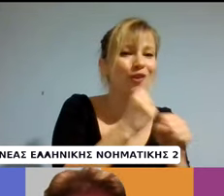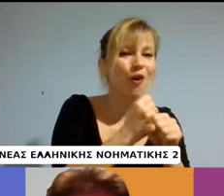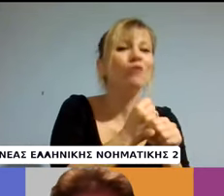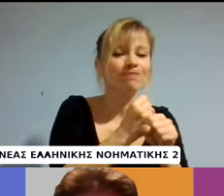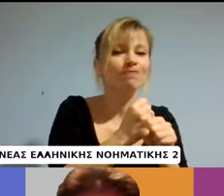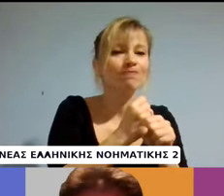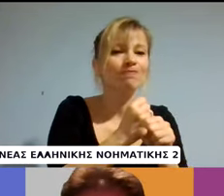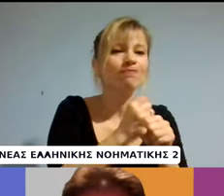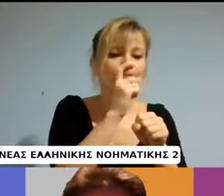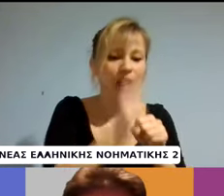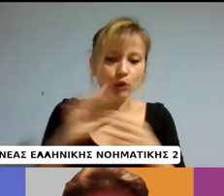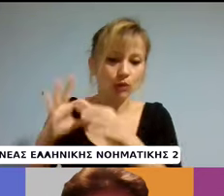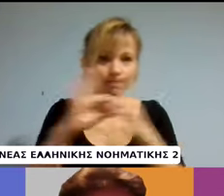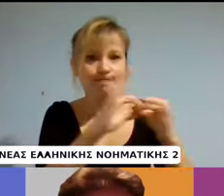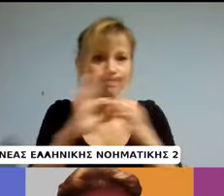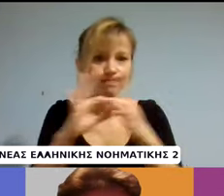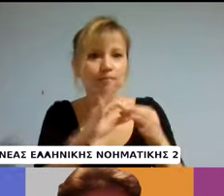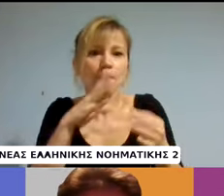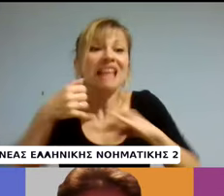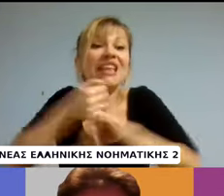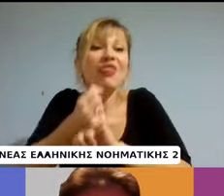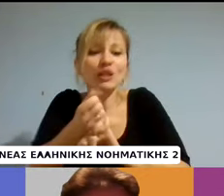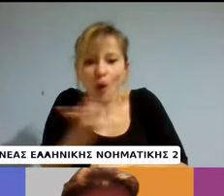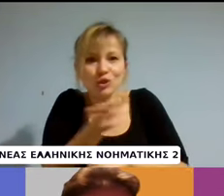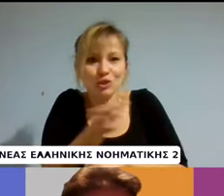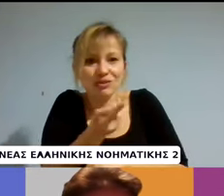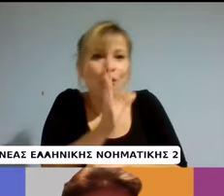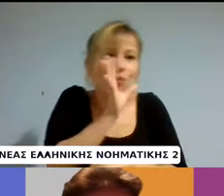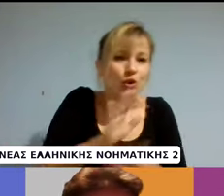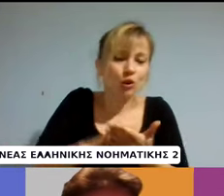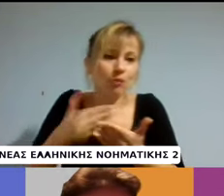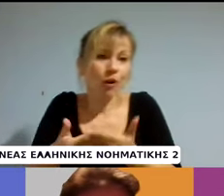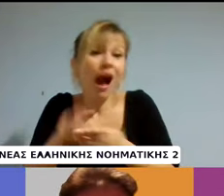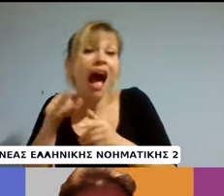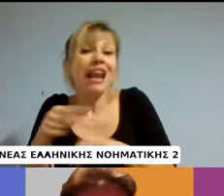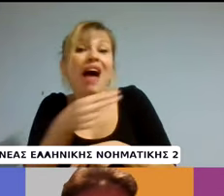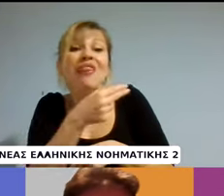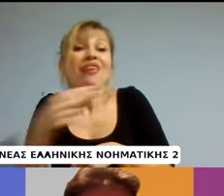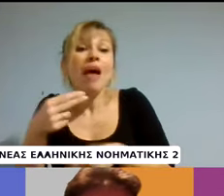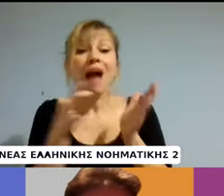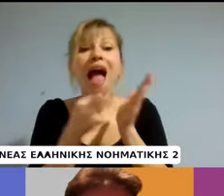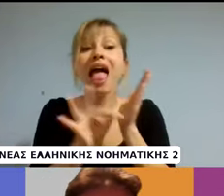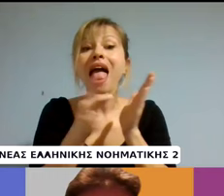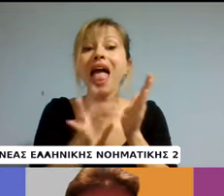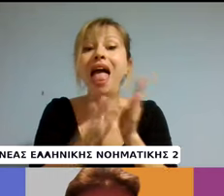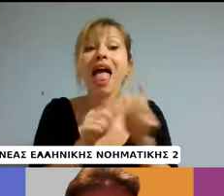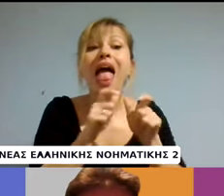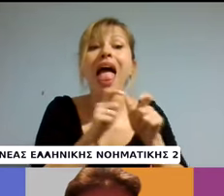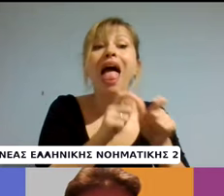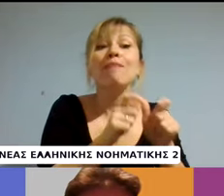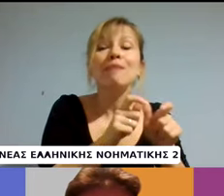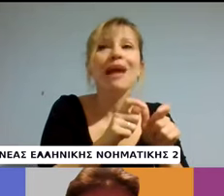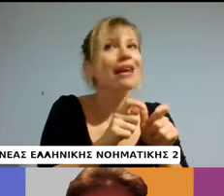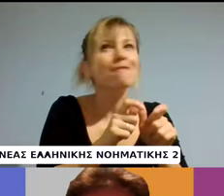συγγραφής του πνευματικού έργου. Άρα δεν μπορούμε να συζητάμε για την επιμέλεια και για την επιμέλεια να πάρει ένα